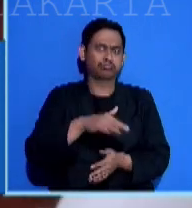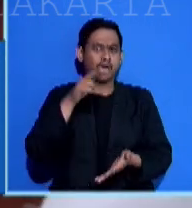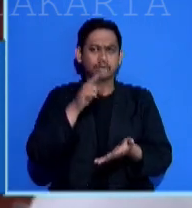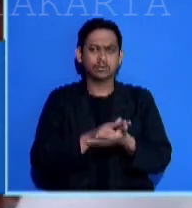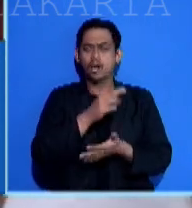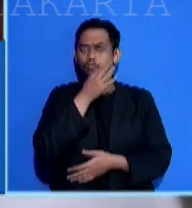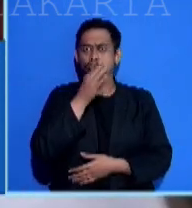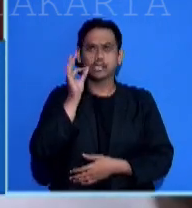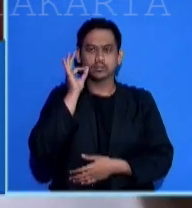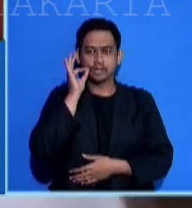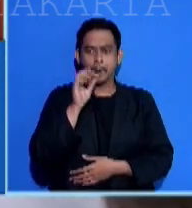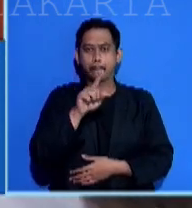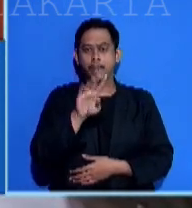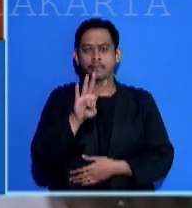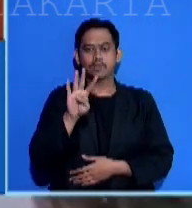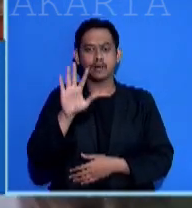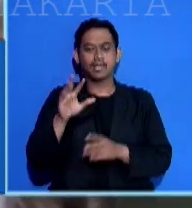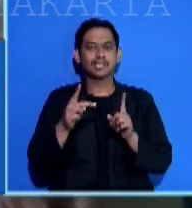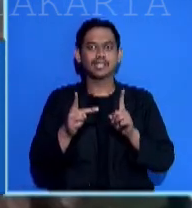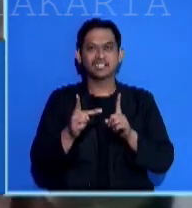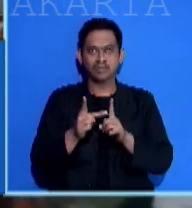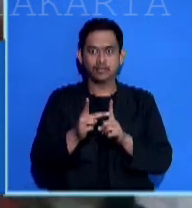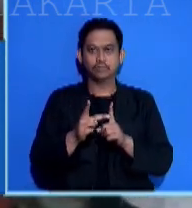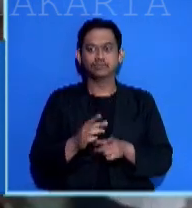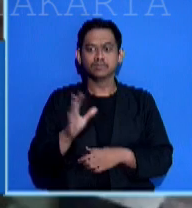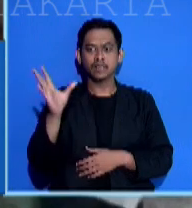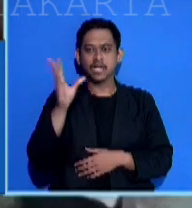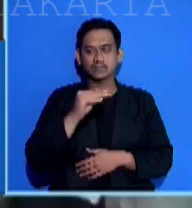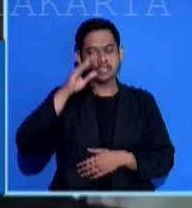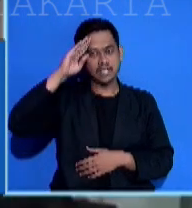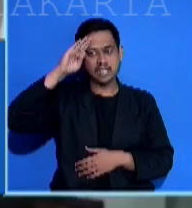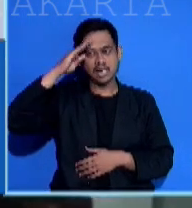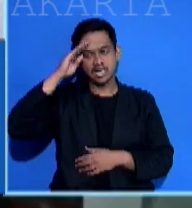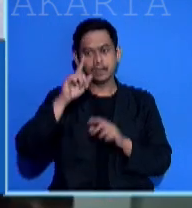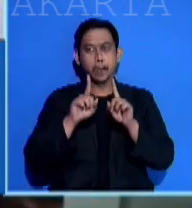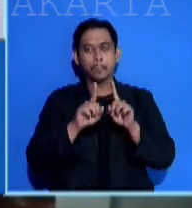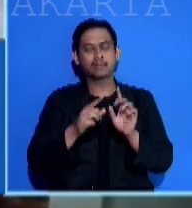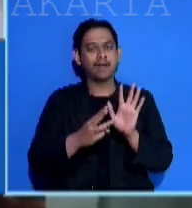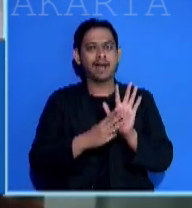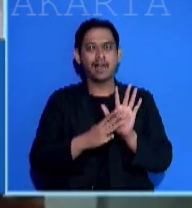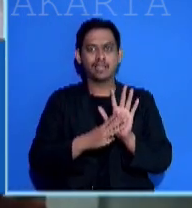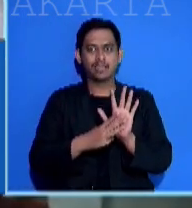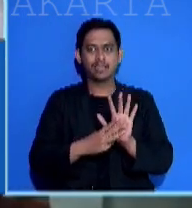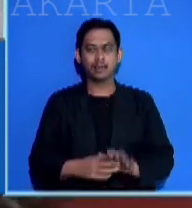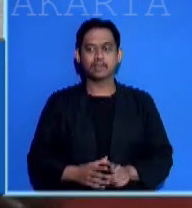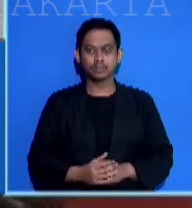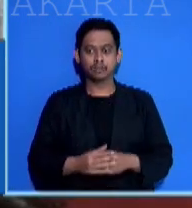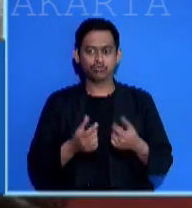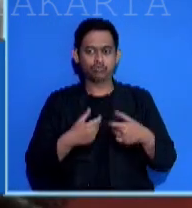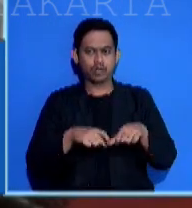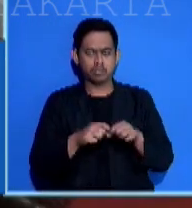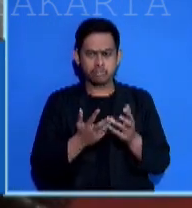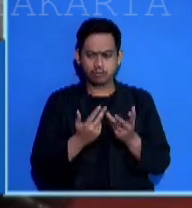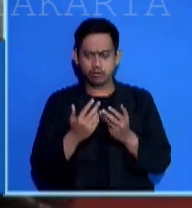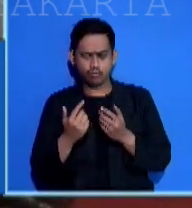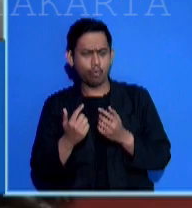suci Ramadan 1445 Hijriah jatuh pada 11 Maret 2024. Hal ini berdasarkan perhitungan metode